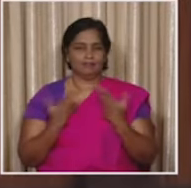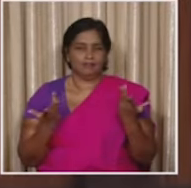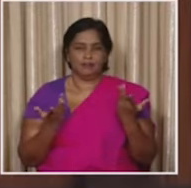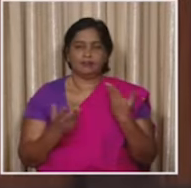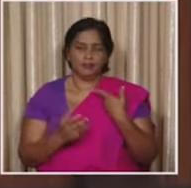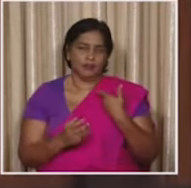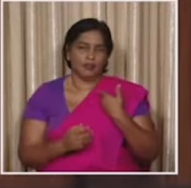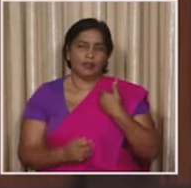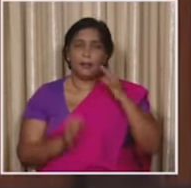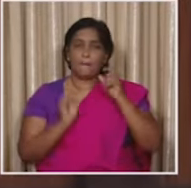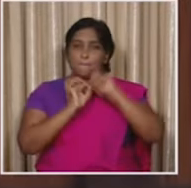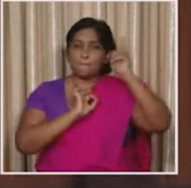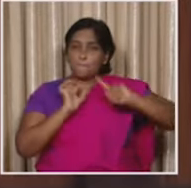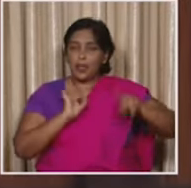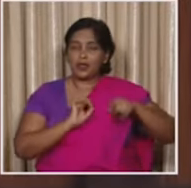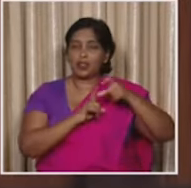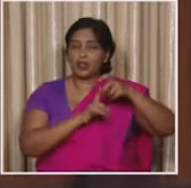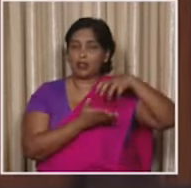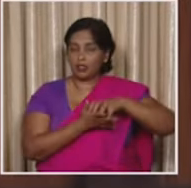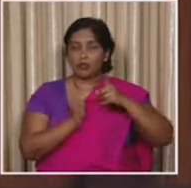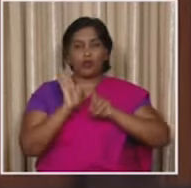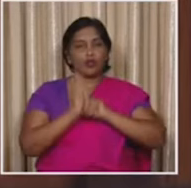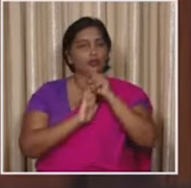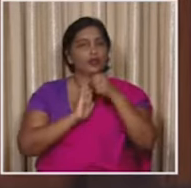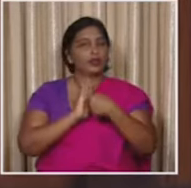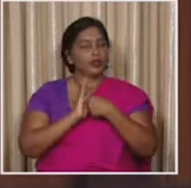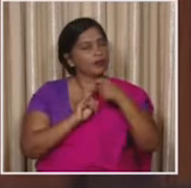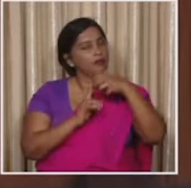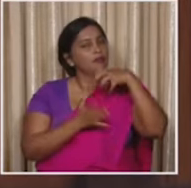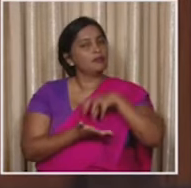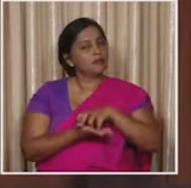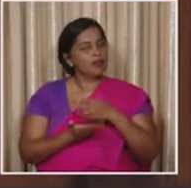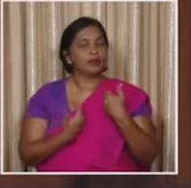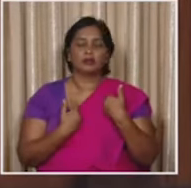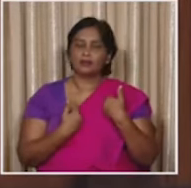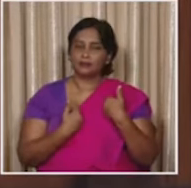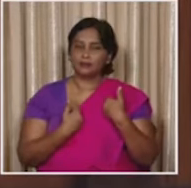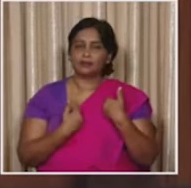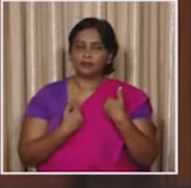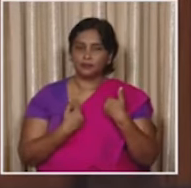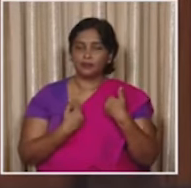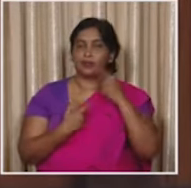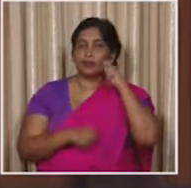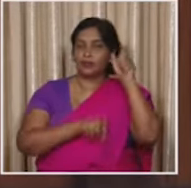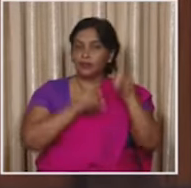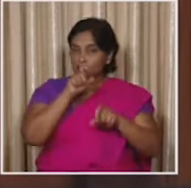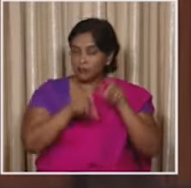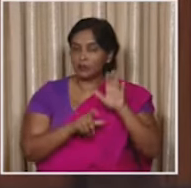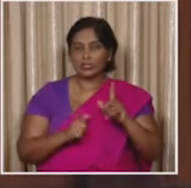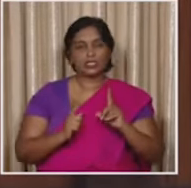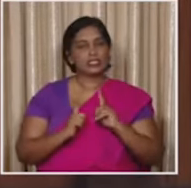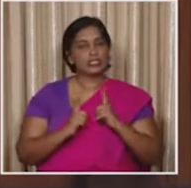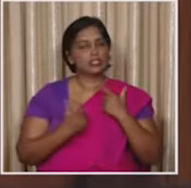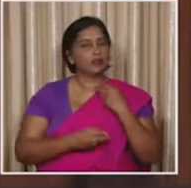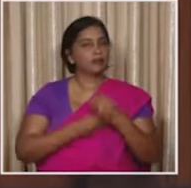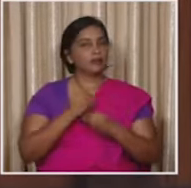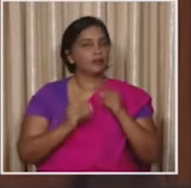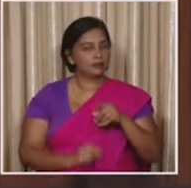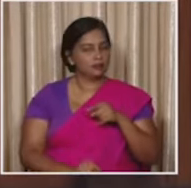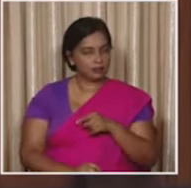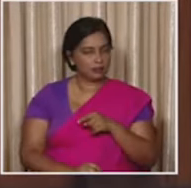அதோட வடக்கு கிழக்கை பொறுத்தளவிலே எங்களுடைய மக்களுடைய பிரதானமான வாழ்வாதாரம் விவசாயம் கால்நடை மீன்பிடி. இதிலே இந்த